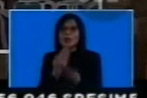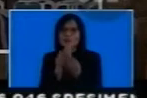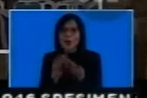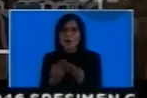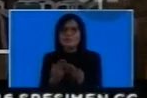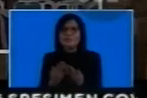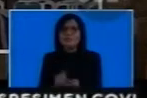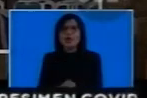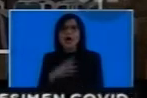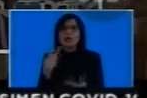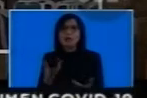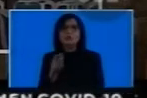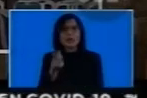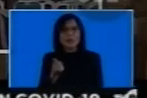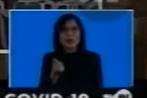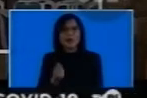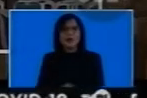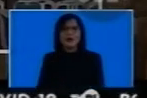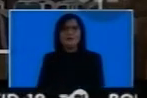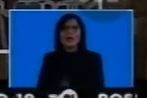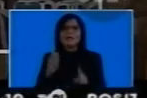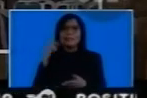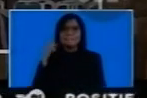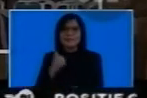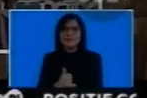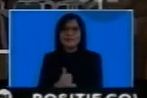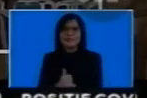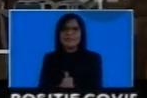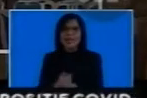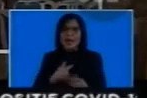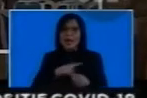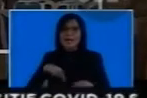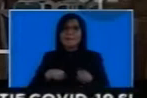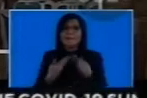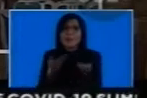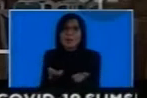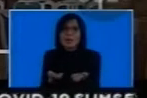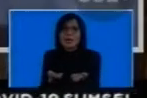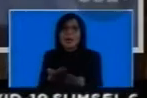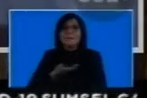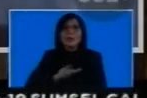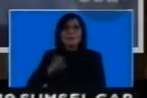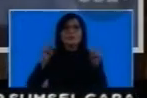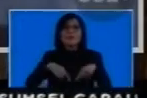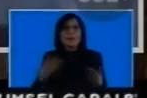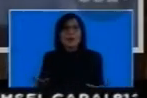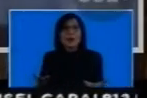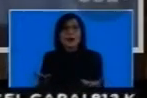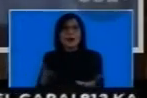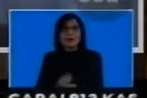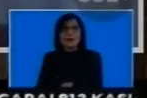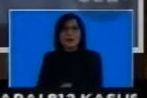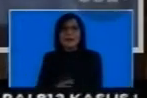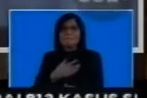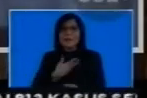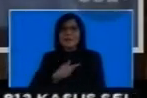makasih ataupun dengan uang ataupun dengan yang lain. Tapi kita itu menawarkan mereka mau jadi apa. Jadi bagaimana